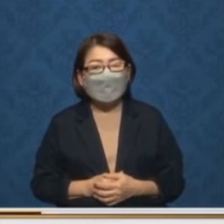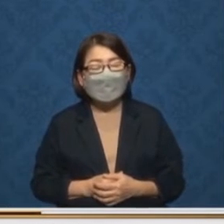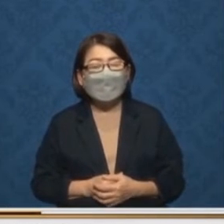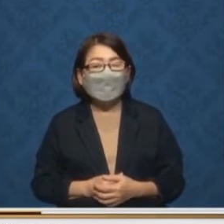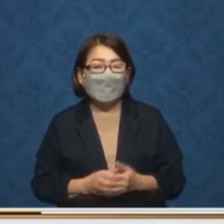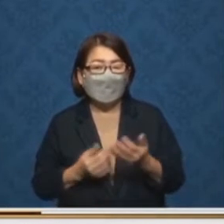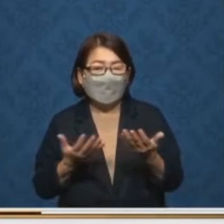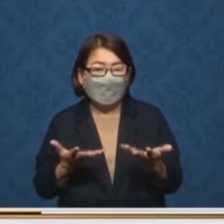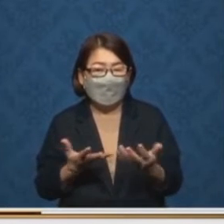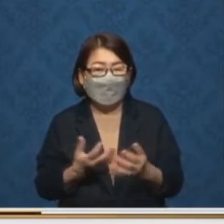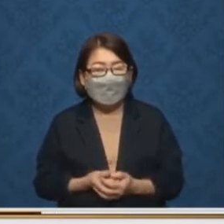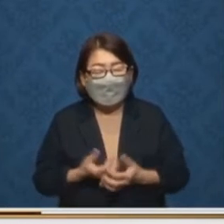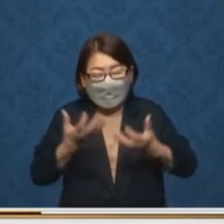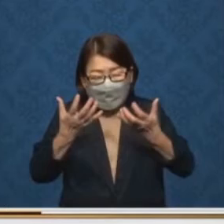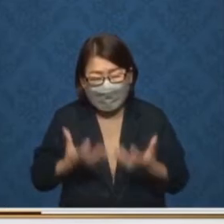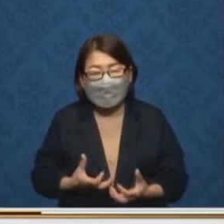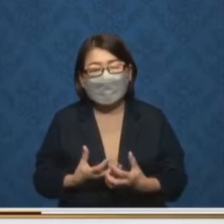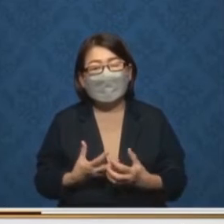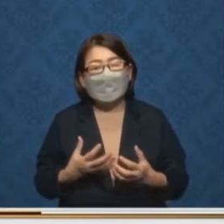บ